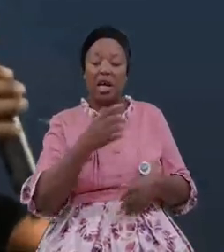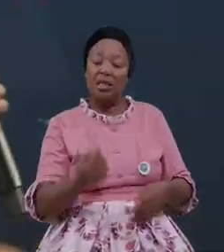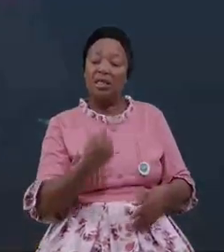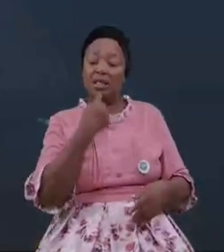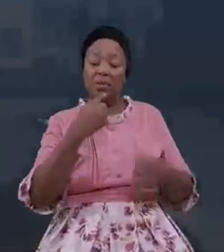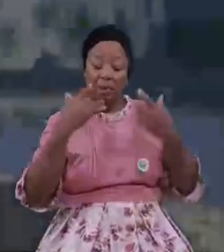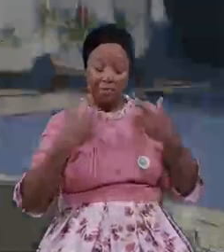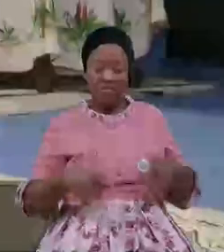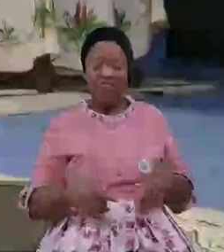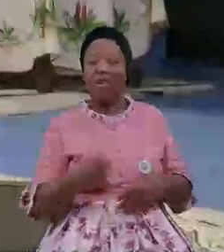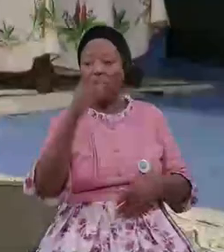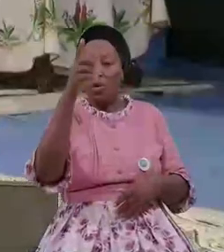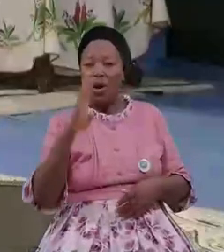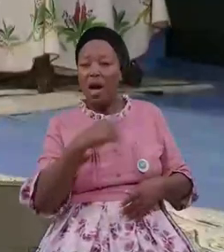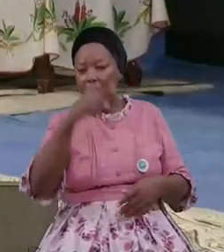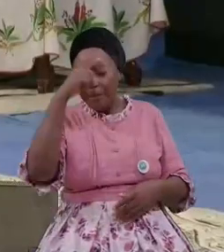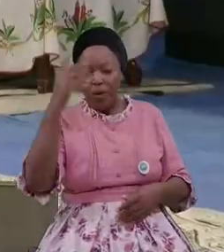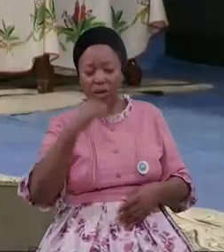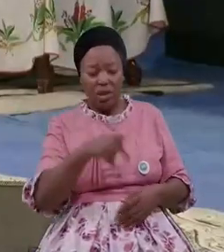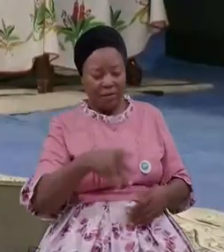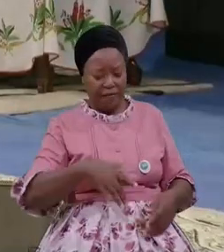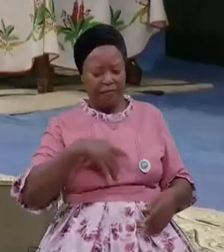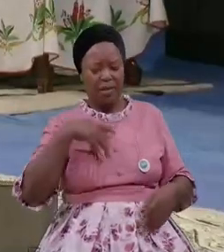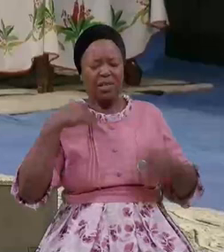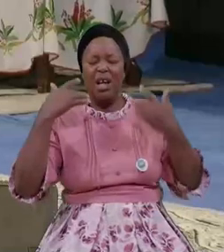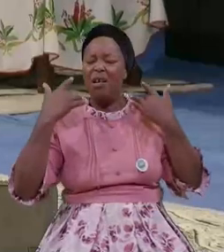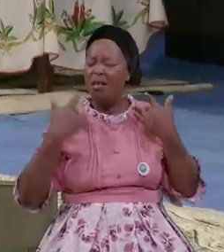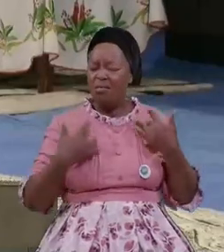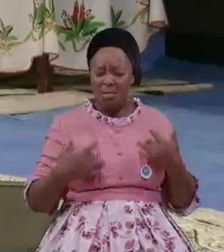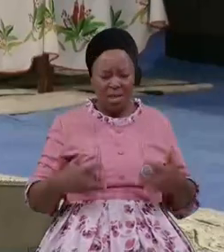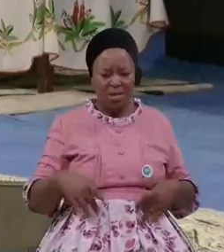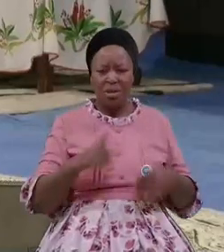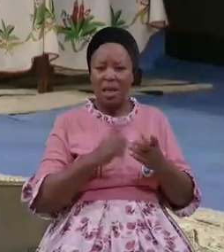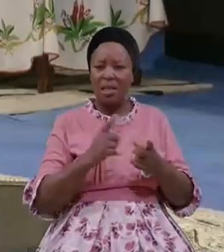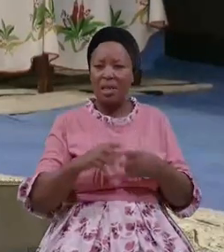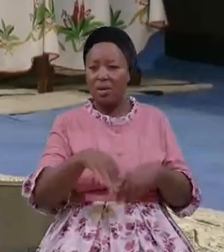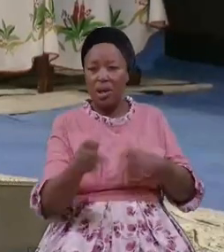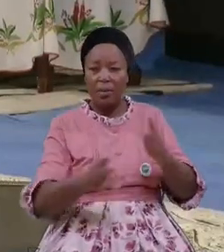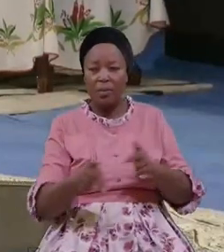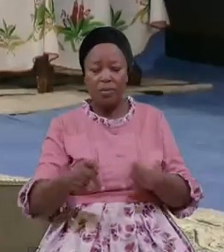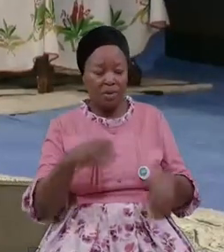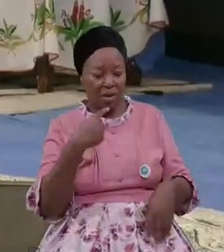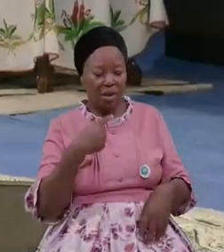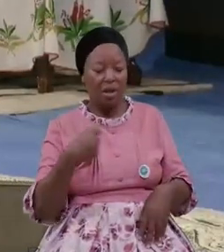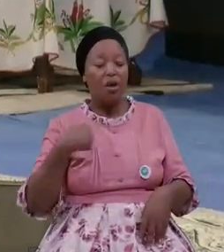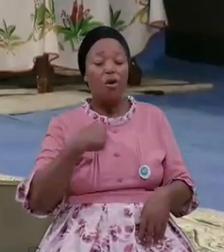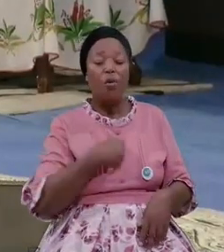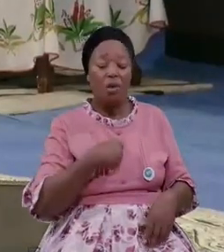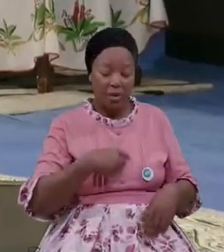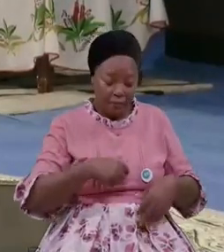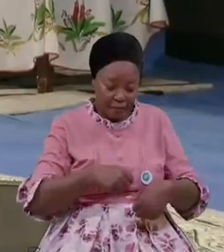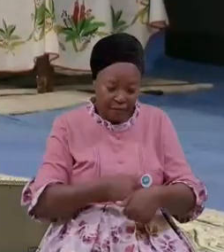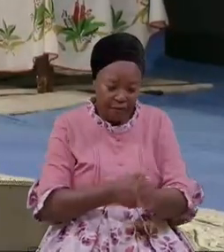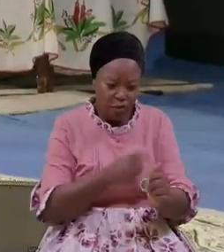une déception alors parce qu'il se voyait découragé et les autres aussi ont dit nous irons à la pêche avec